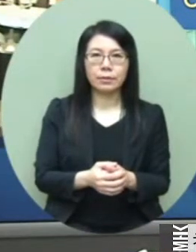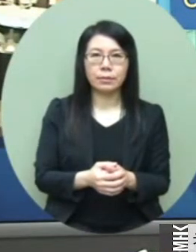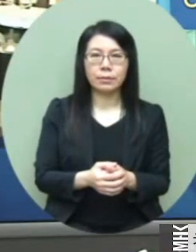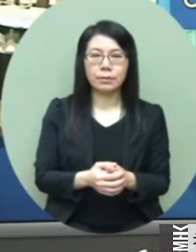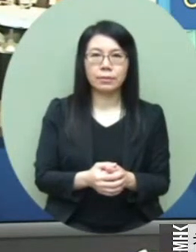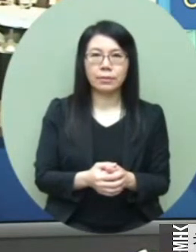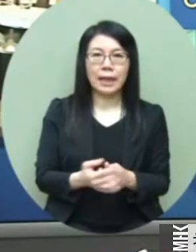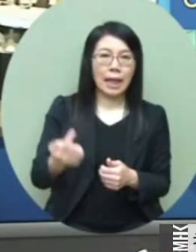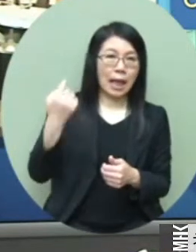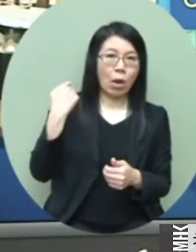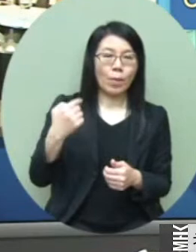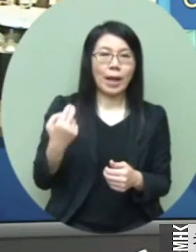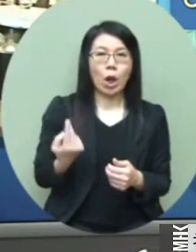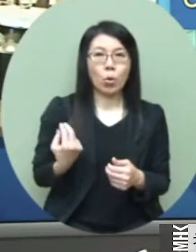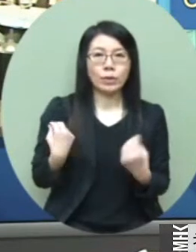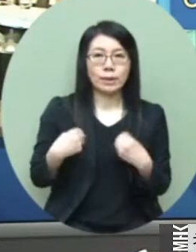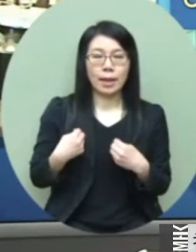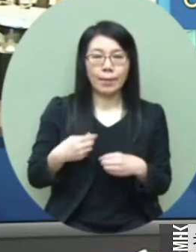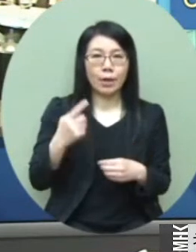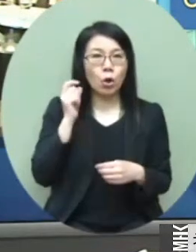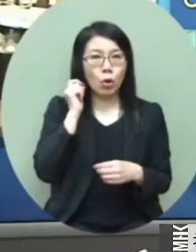或者後排綠色衫呢個女記者。